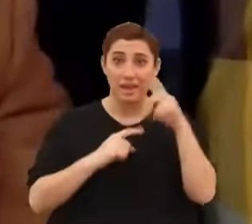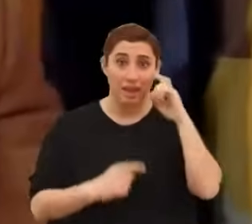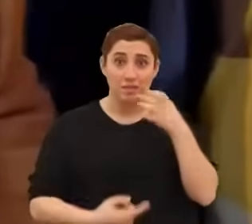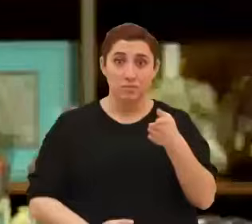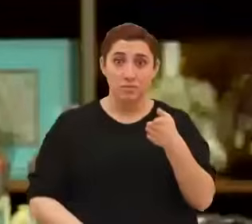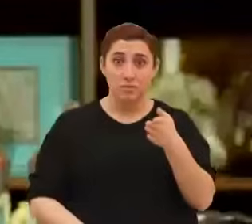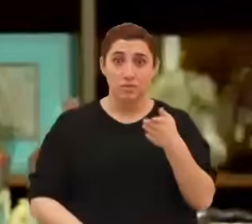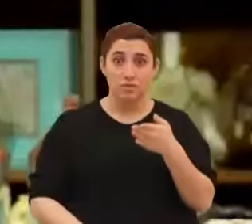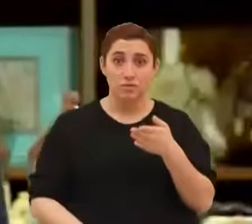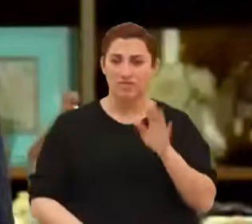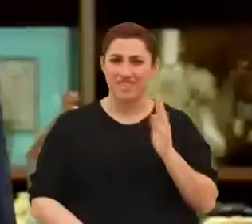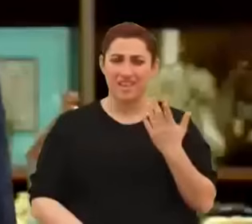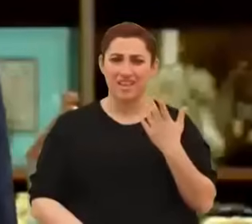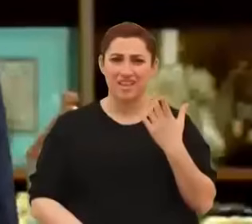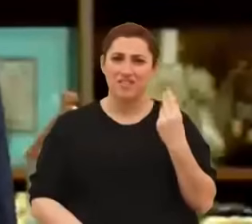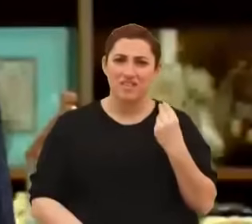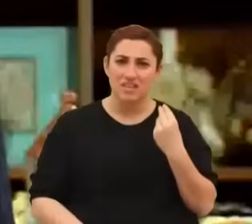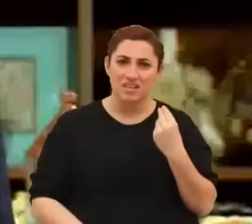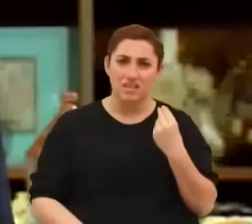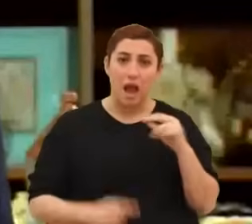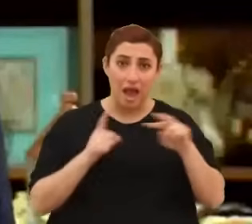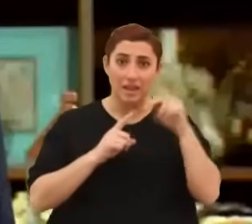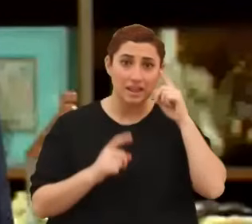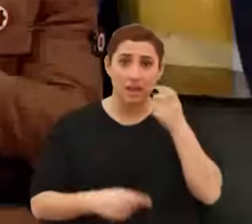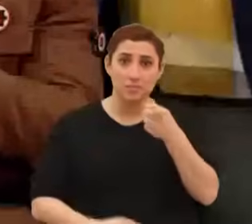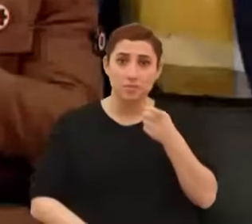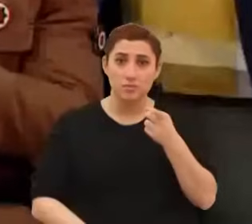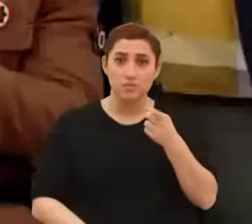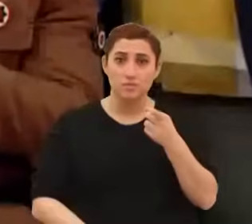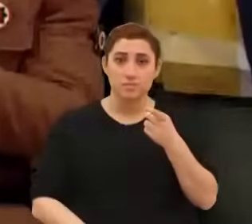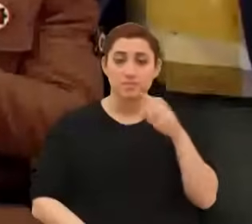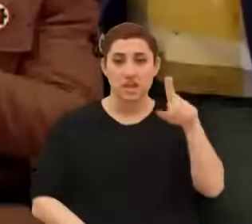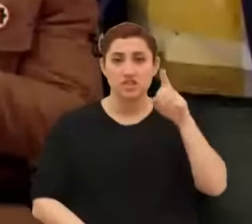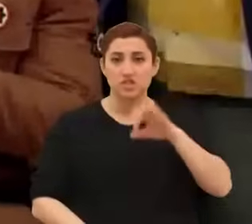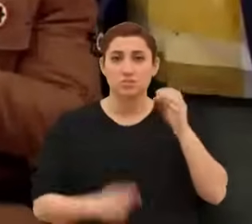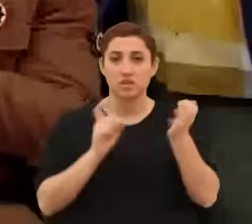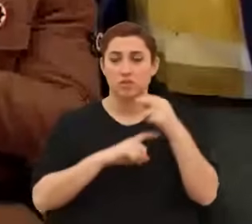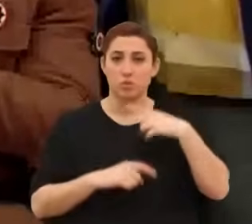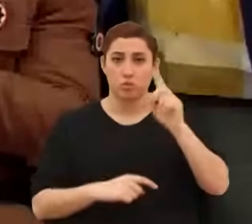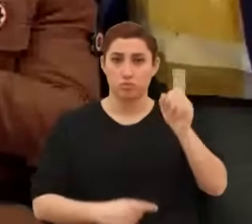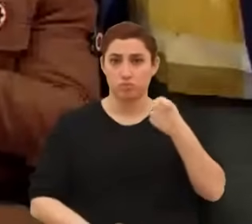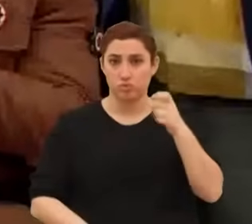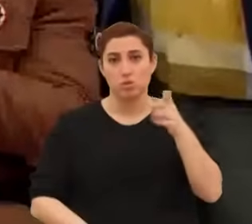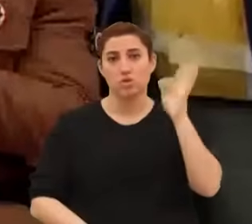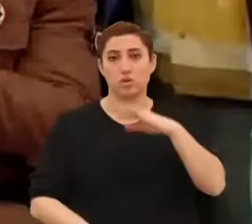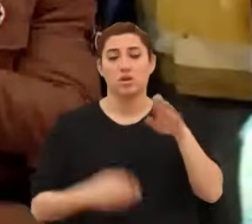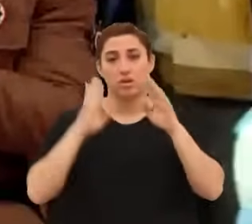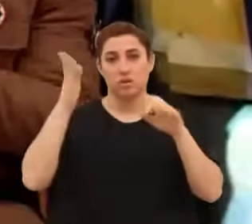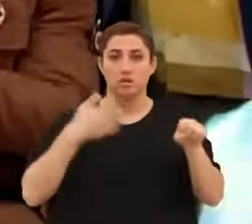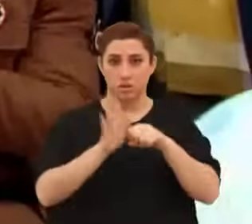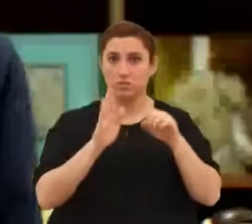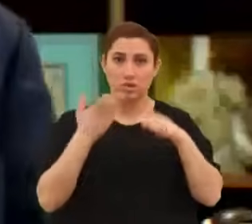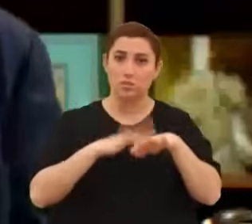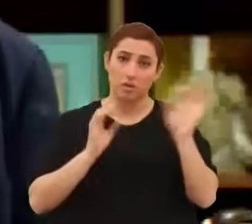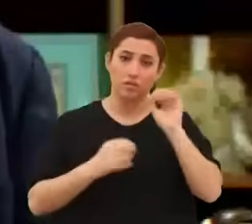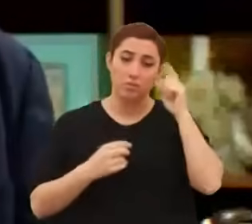bu? Ay ne? Efendim? Ayten mi bu? Sen şimdi tavuğu yolda buldun, ondan sonra getirip kestin mi Niyazi, ne